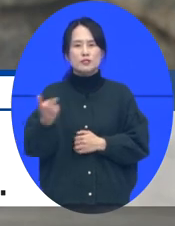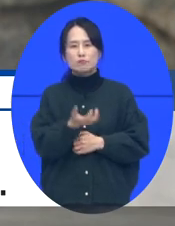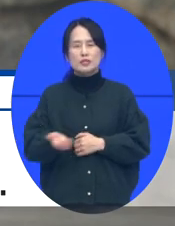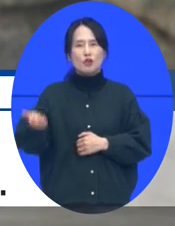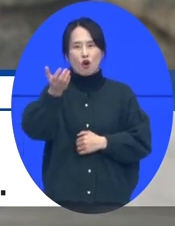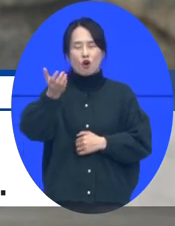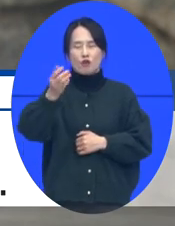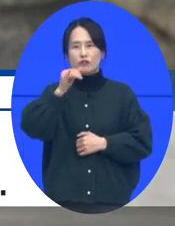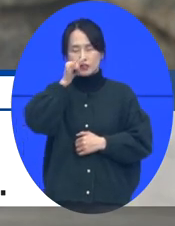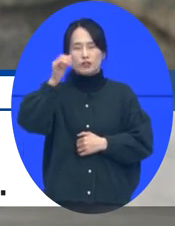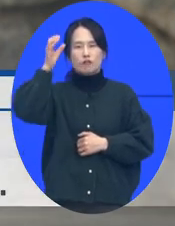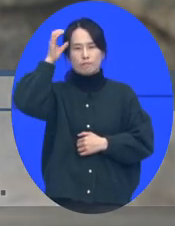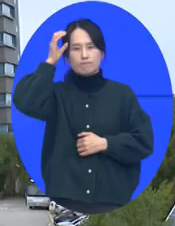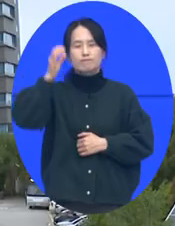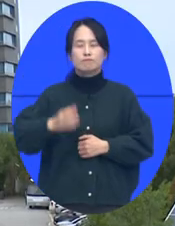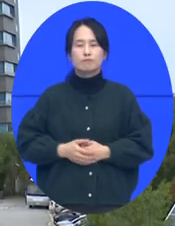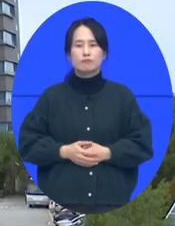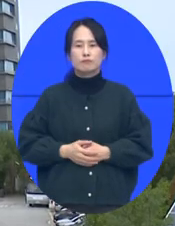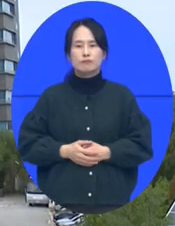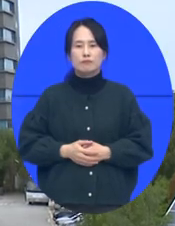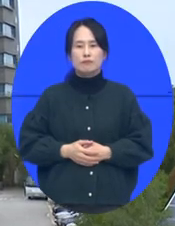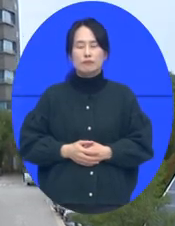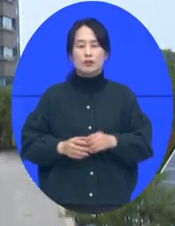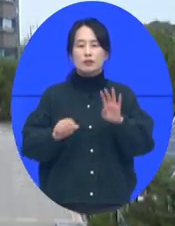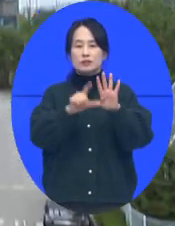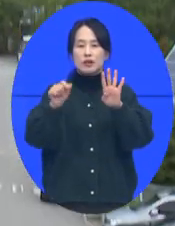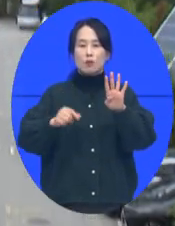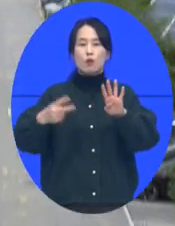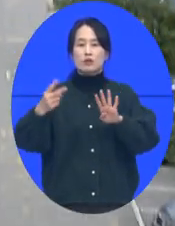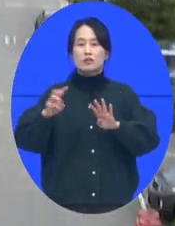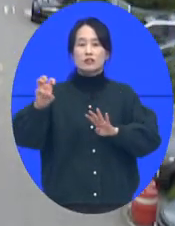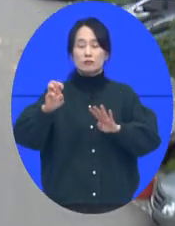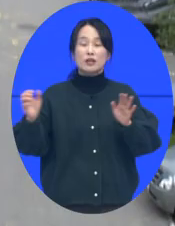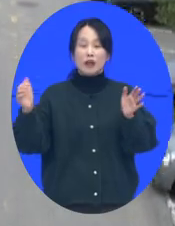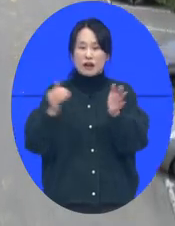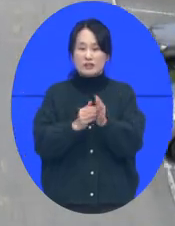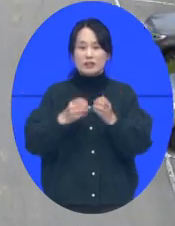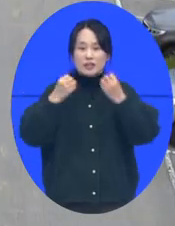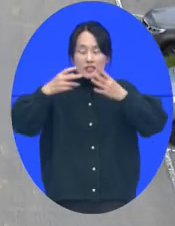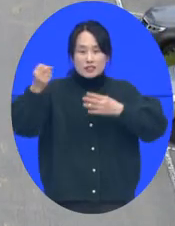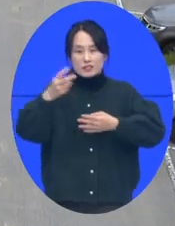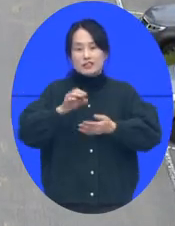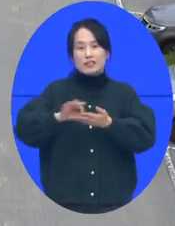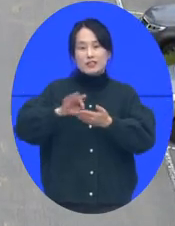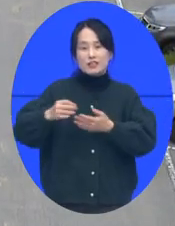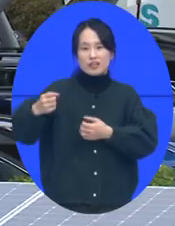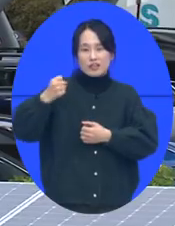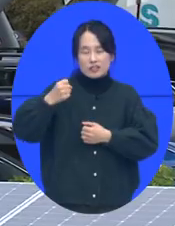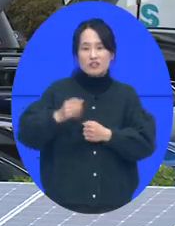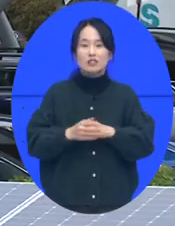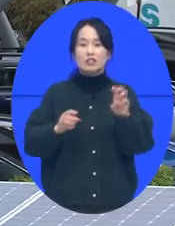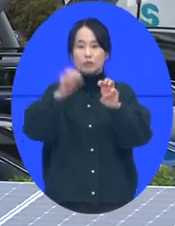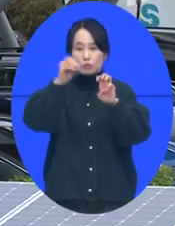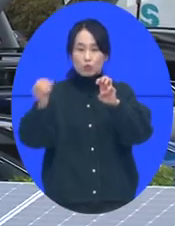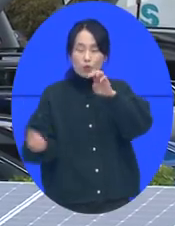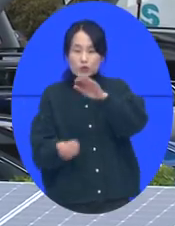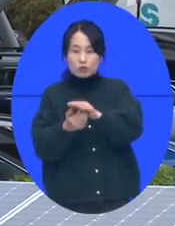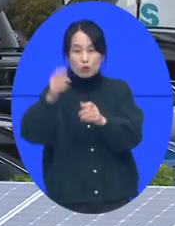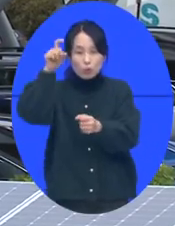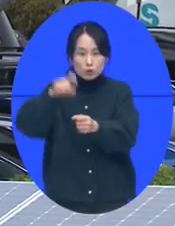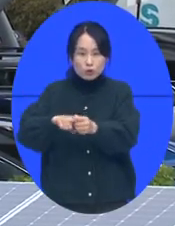대한민국에 큰 도약이 있을 거라고 생각합니다. 지난 4월 2030년까지 신재생에너지 발전 비중 30%를